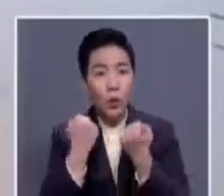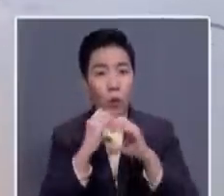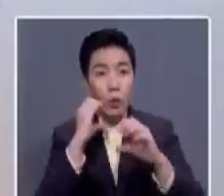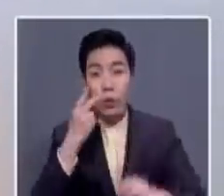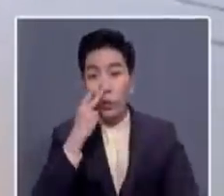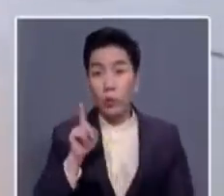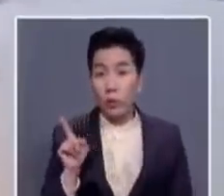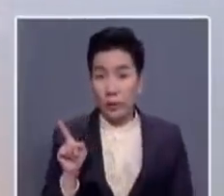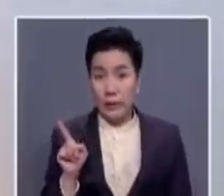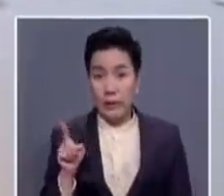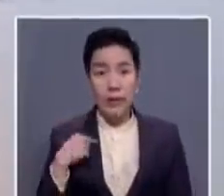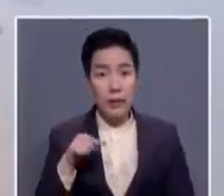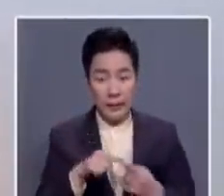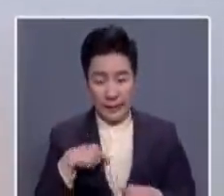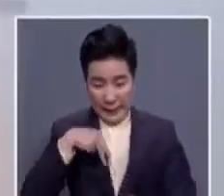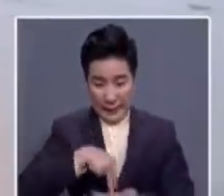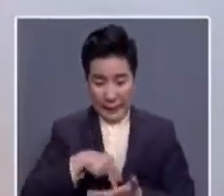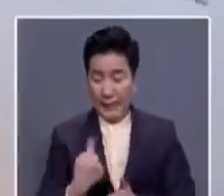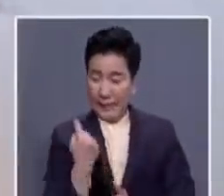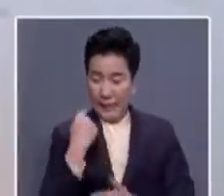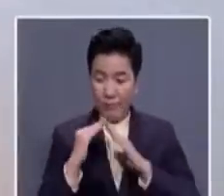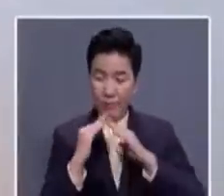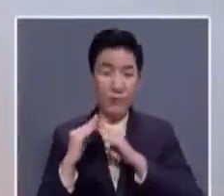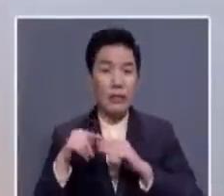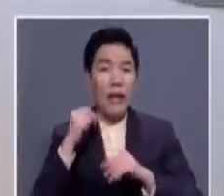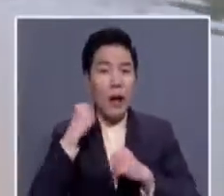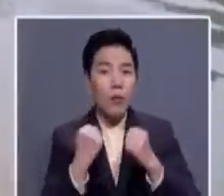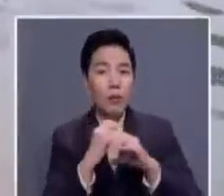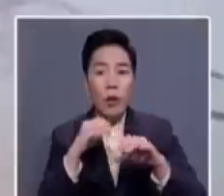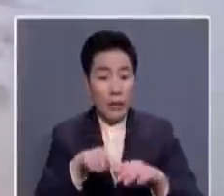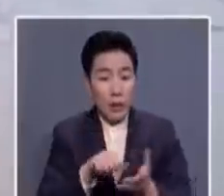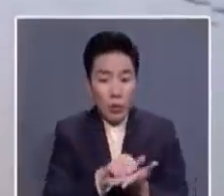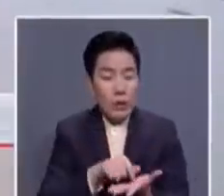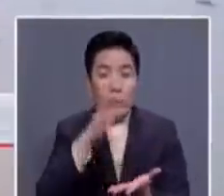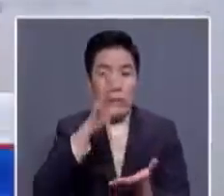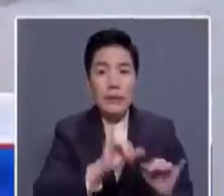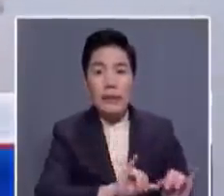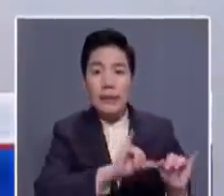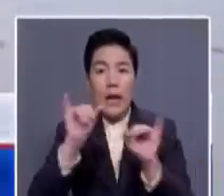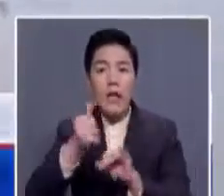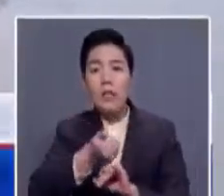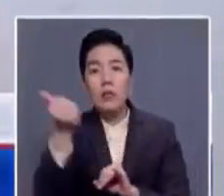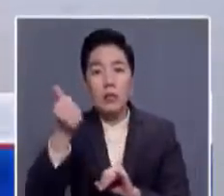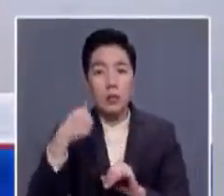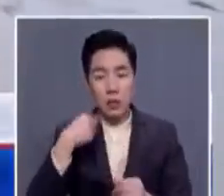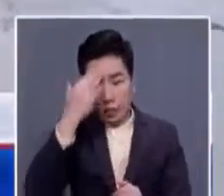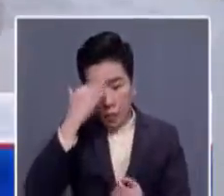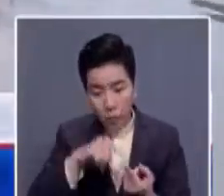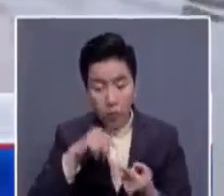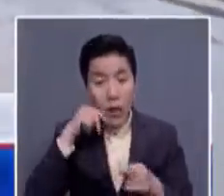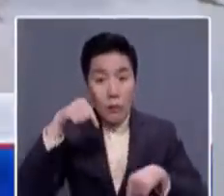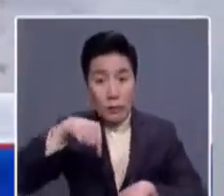ธรที่เห็นอยู่ด้านหลังของดิฉันนี้นะคะจะเห็นค่ะว่าวันนี้ค่ะได้ย้ายบริการไปที่จุดอื่นค่ะหลังจากที่น้ำบริเว